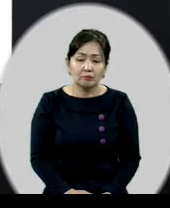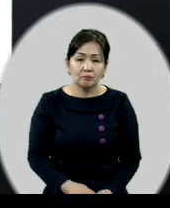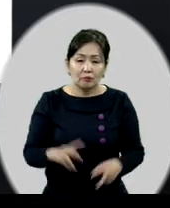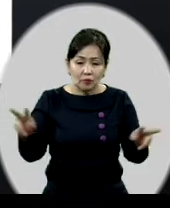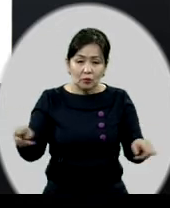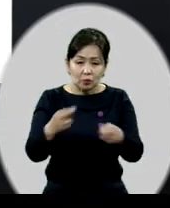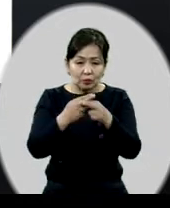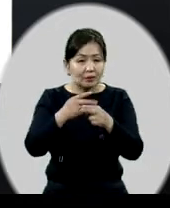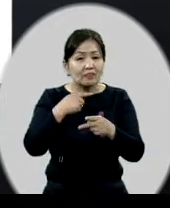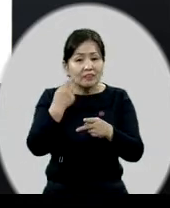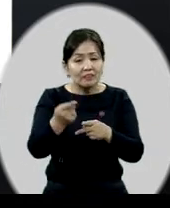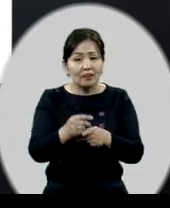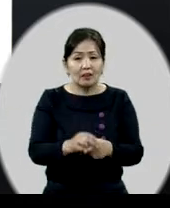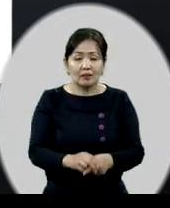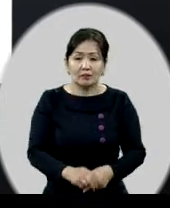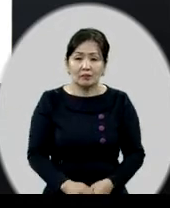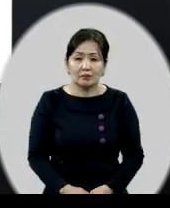Дүгнээ тэлээрээ.